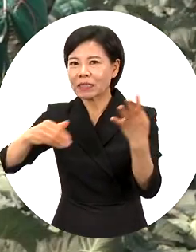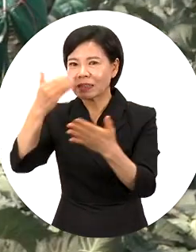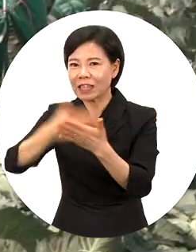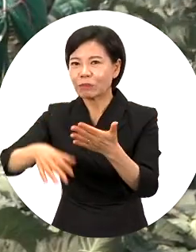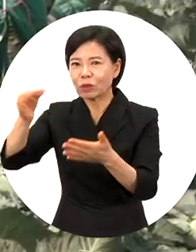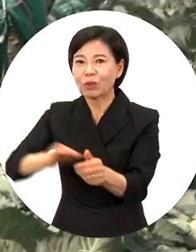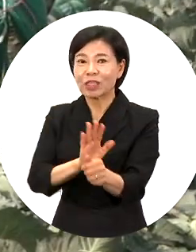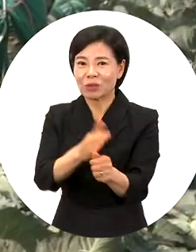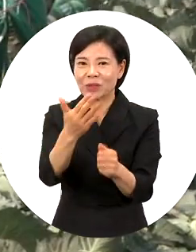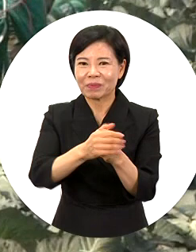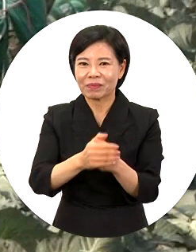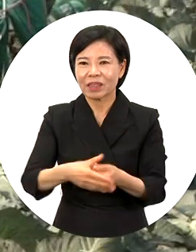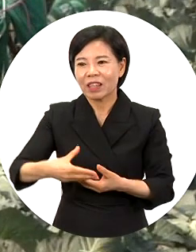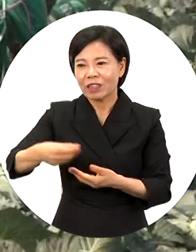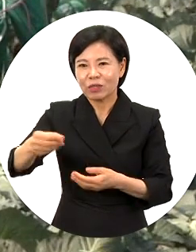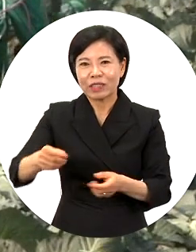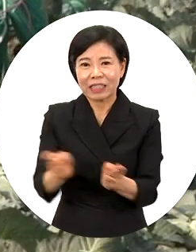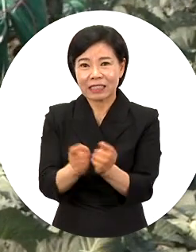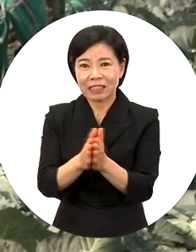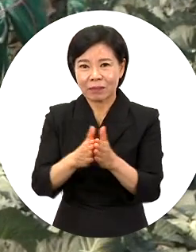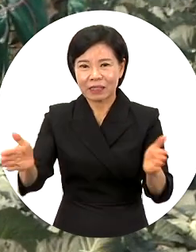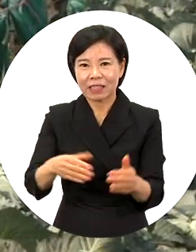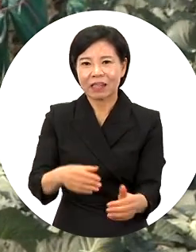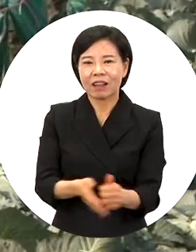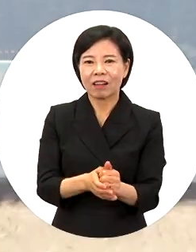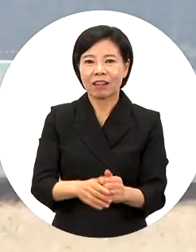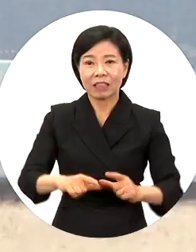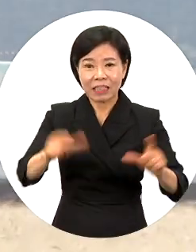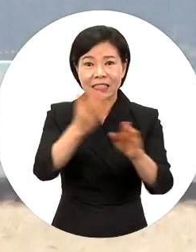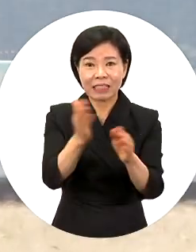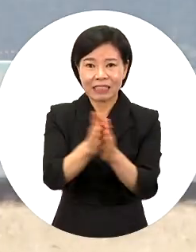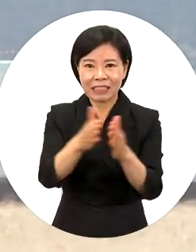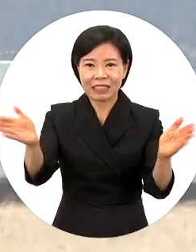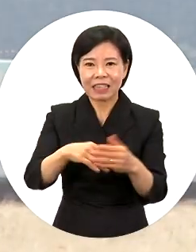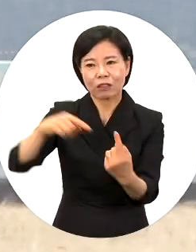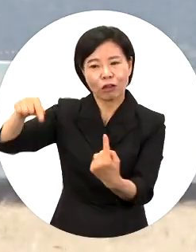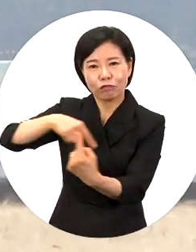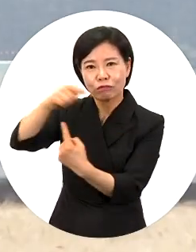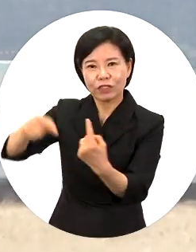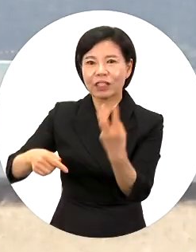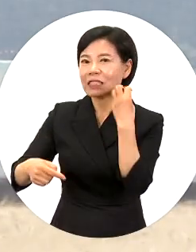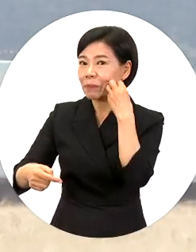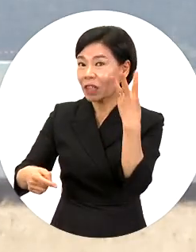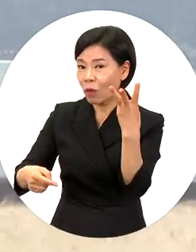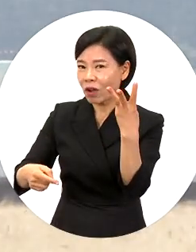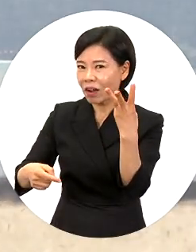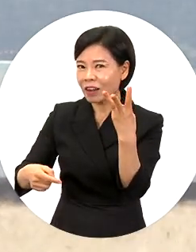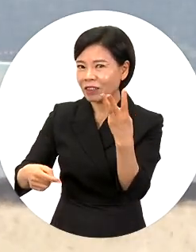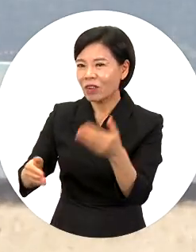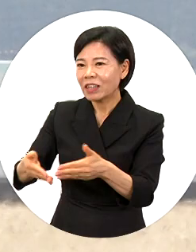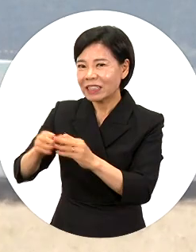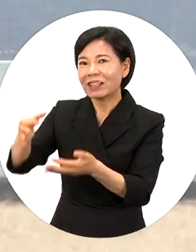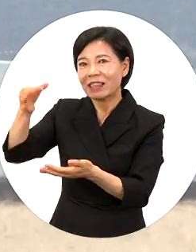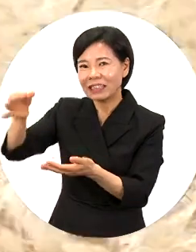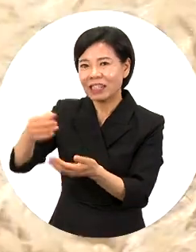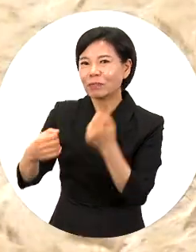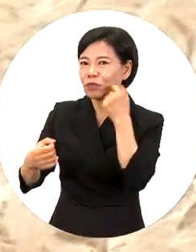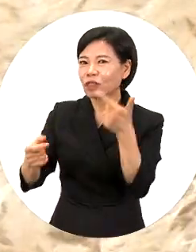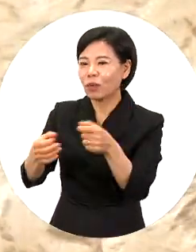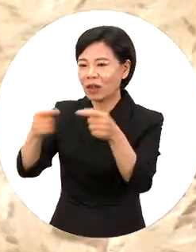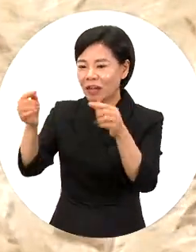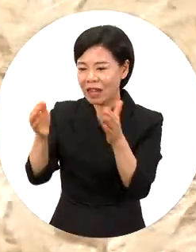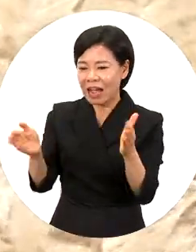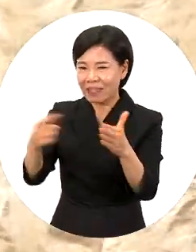차액분을 지원하는데요. 융자 실행 기간은 추천일로부터 운전자금은 3개월,